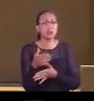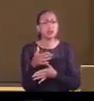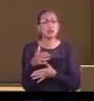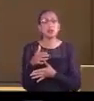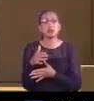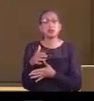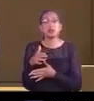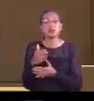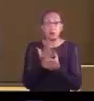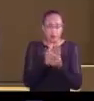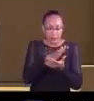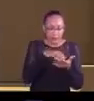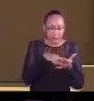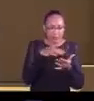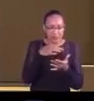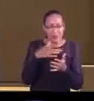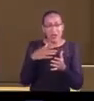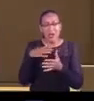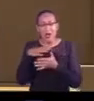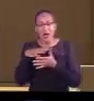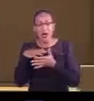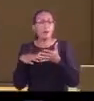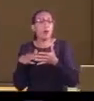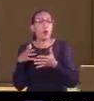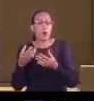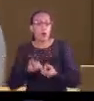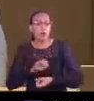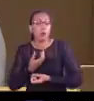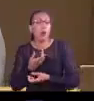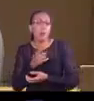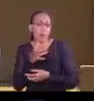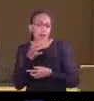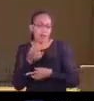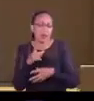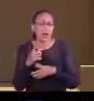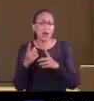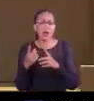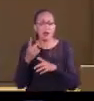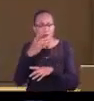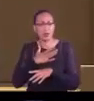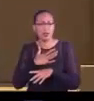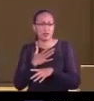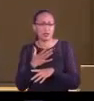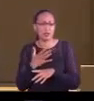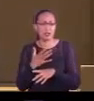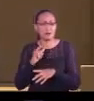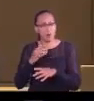dossier, mais pas dans le rapport oral. Je comprends, il fallait le faire synthétiquement.